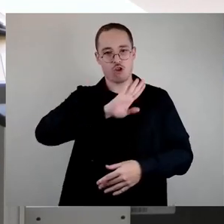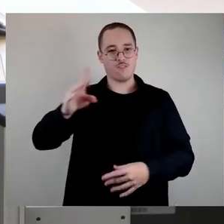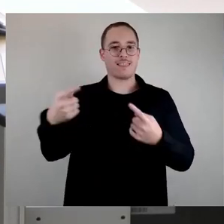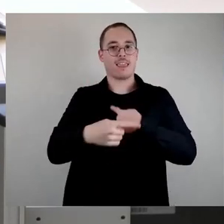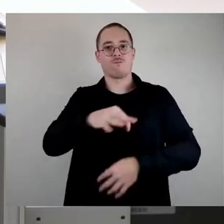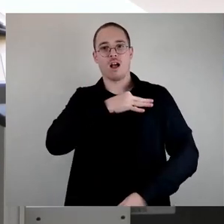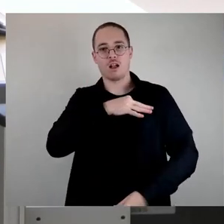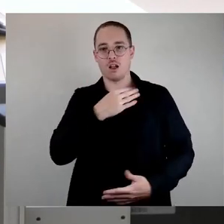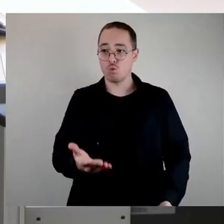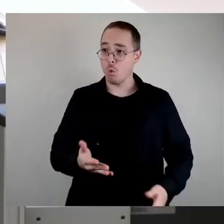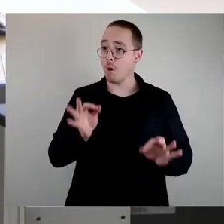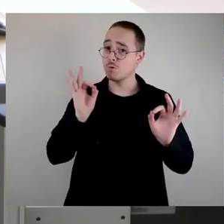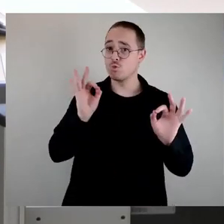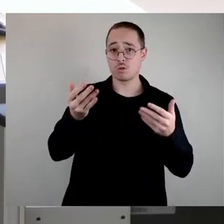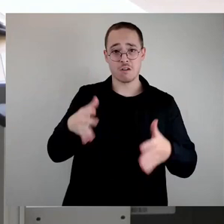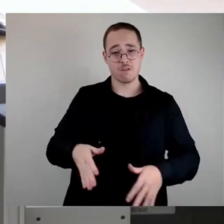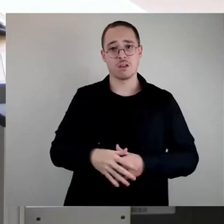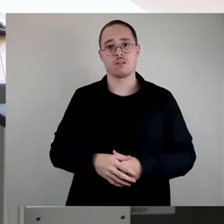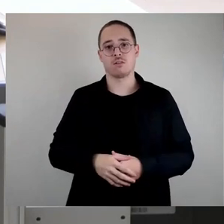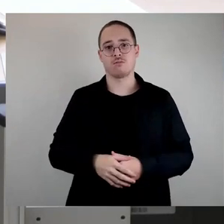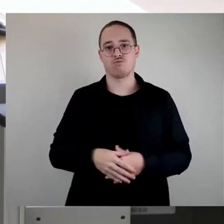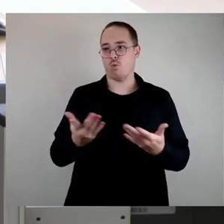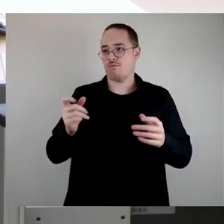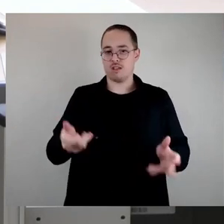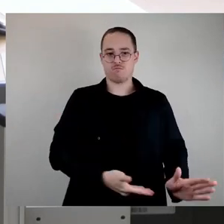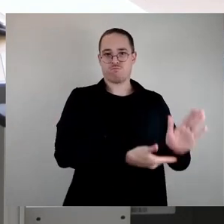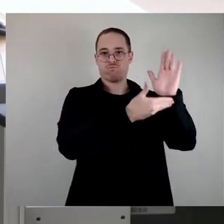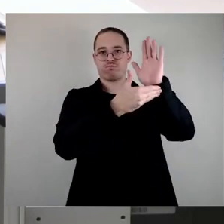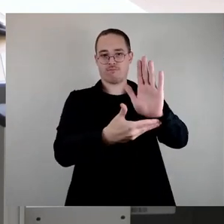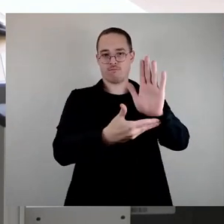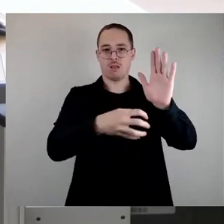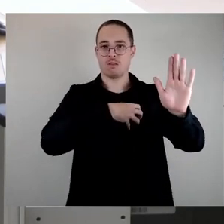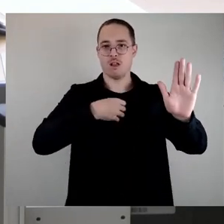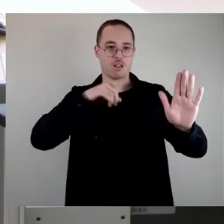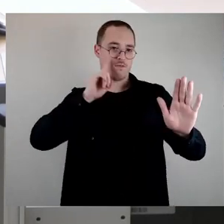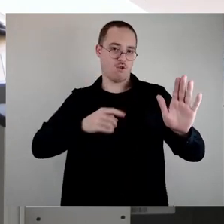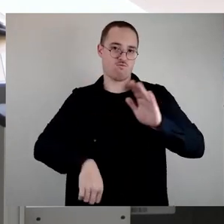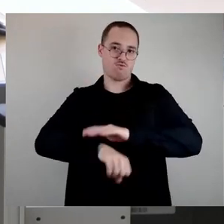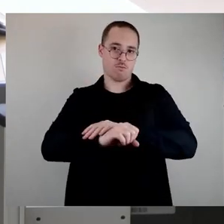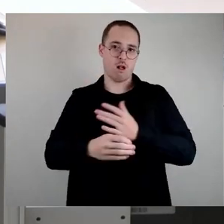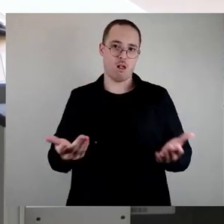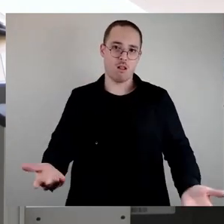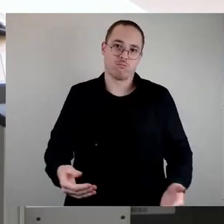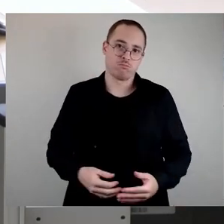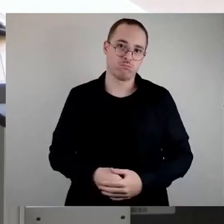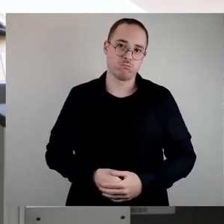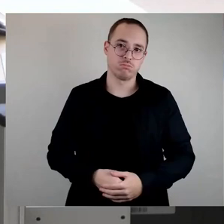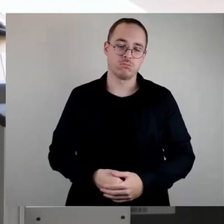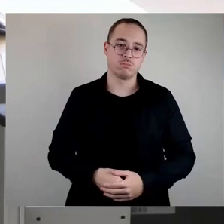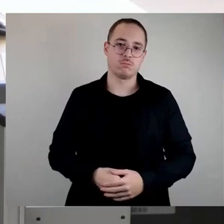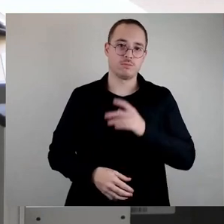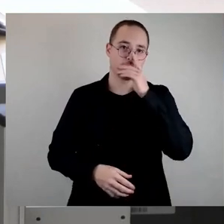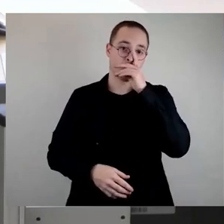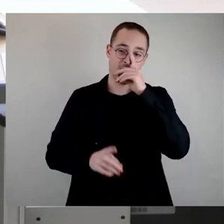und durchaus als Aushängeschild für Dresden brauchbar. Aber wir fragen uns dennoch,